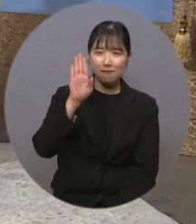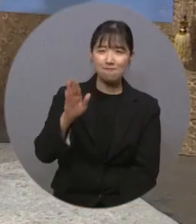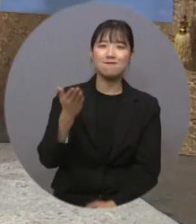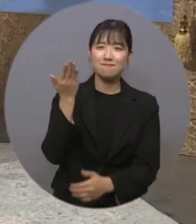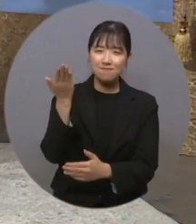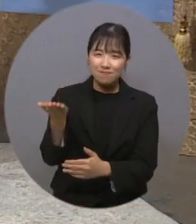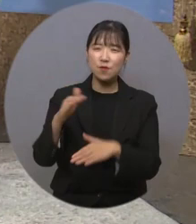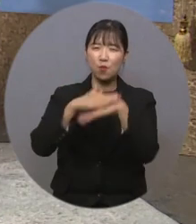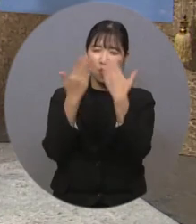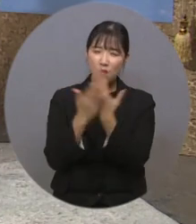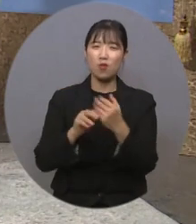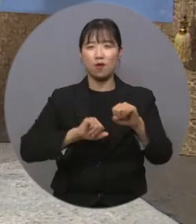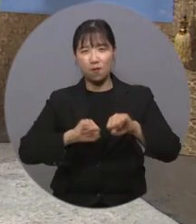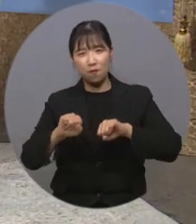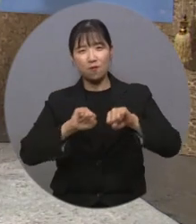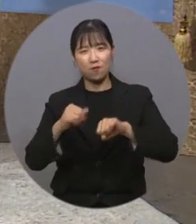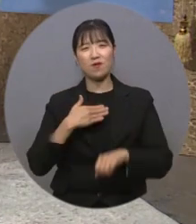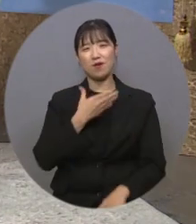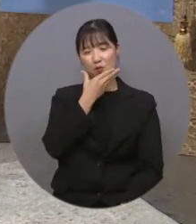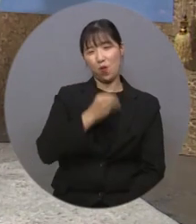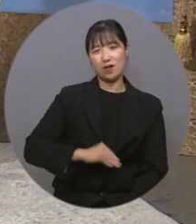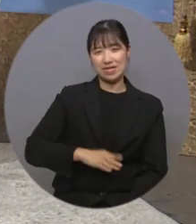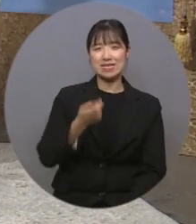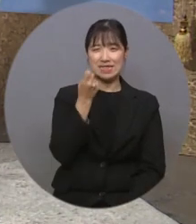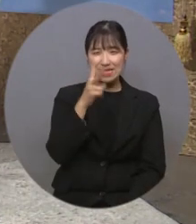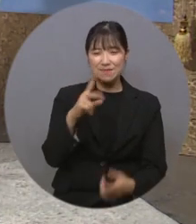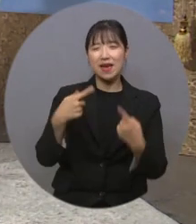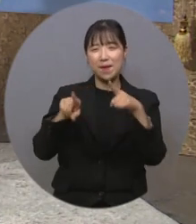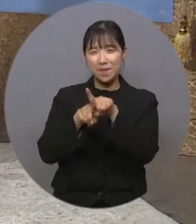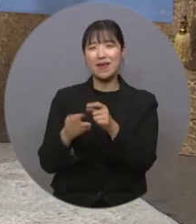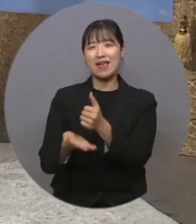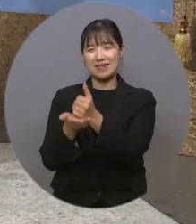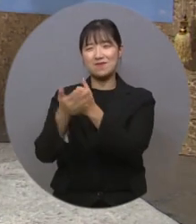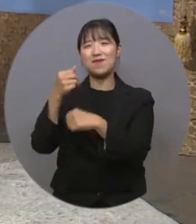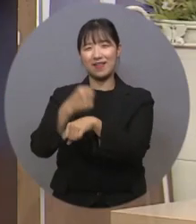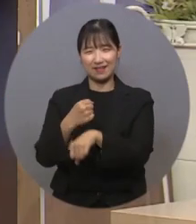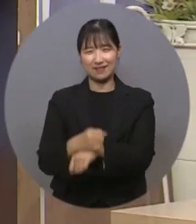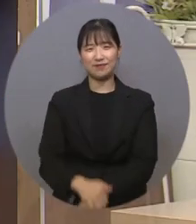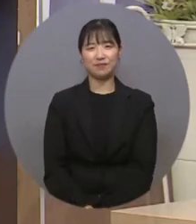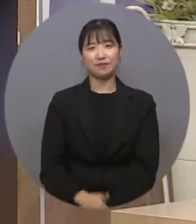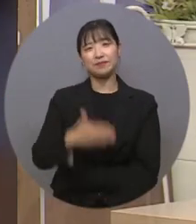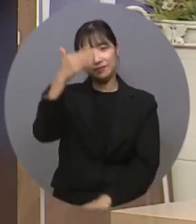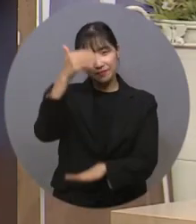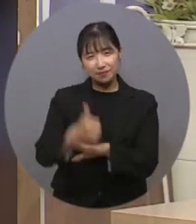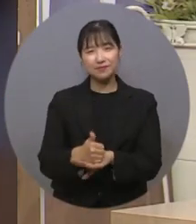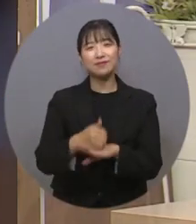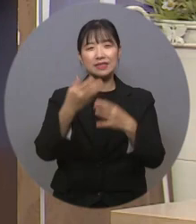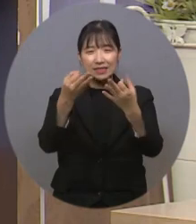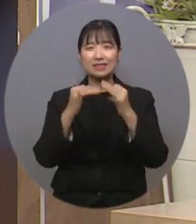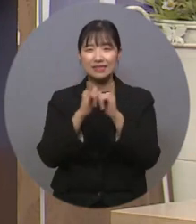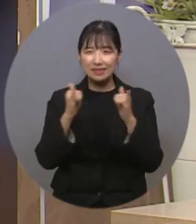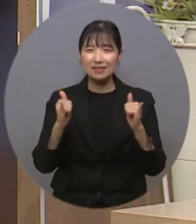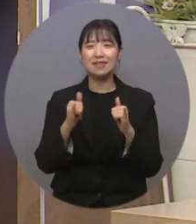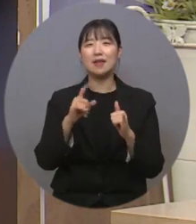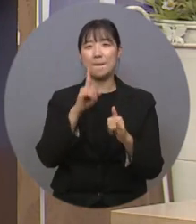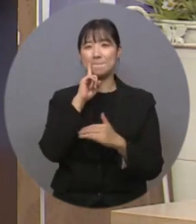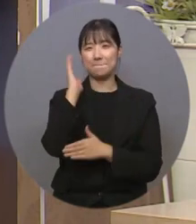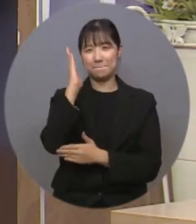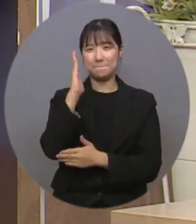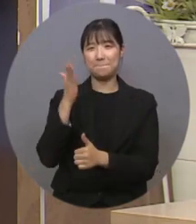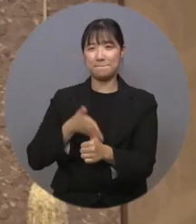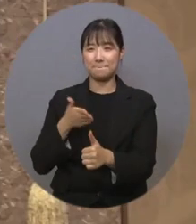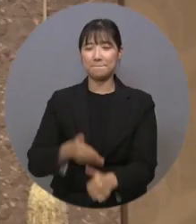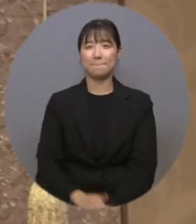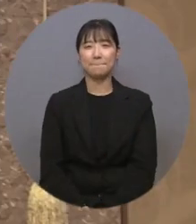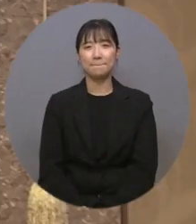모든 걸음걸음에 저희 복지TV도 항상 함께 응원하도록 하겠습니다. 네, 그럼 마지막으로 시청자님들께 한 말씀 해주시죠.